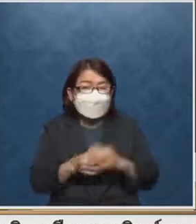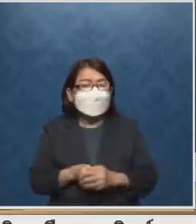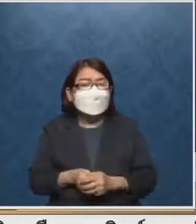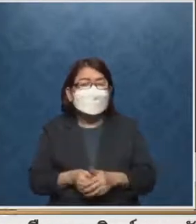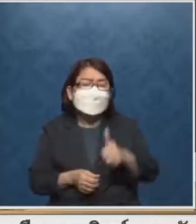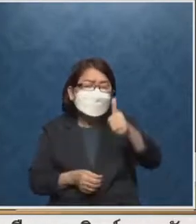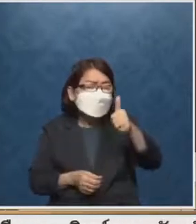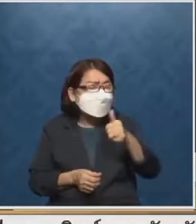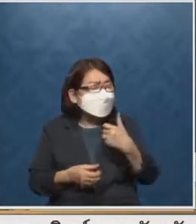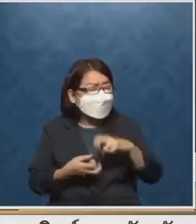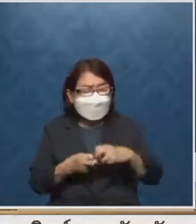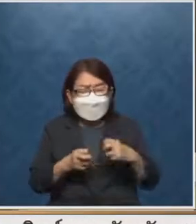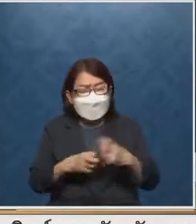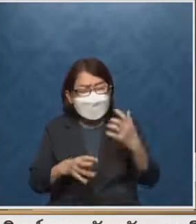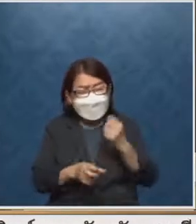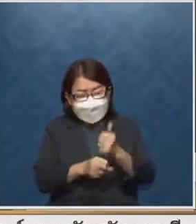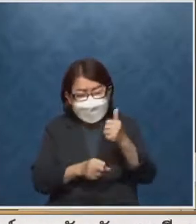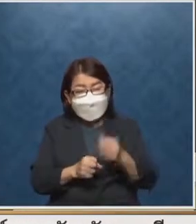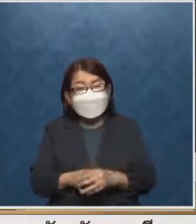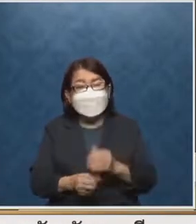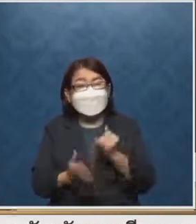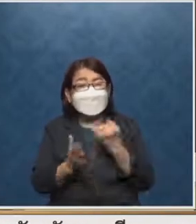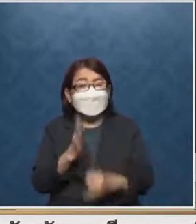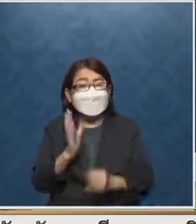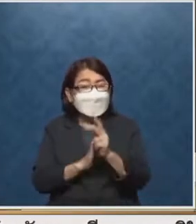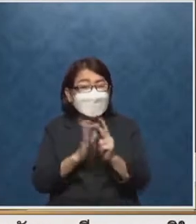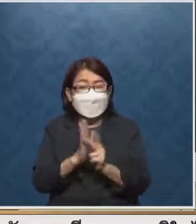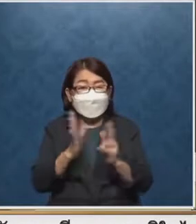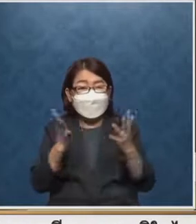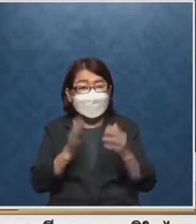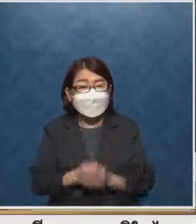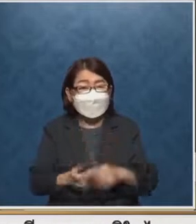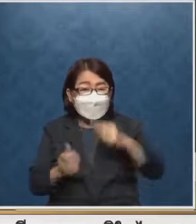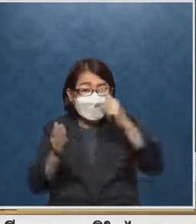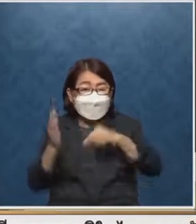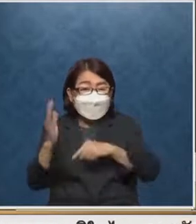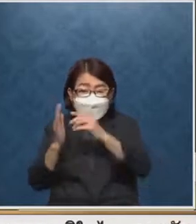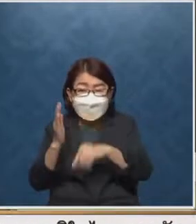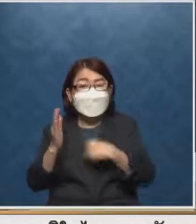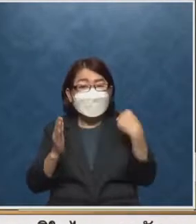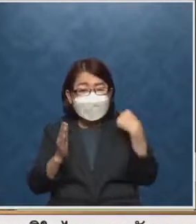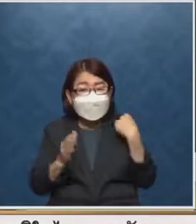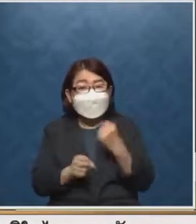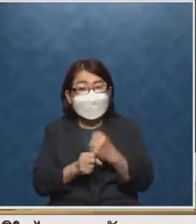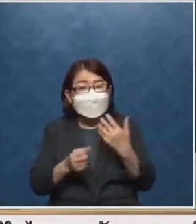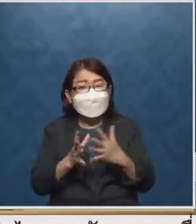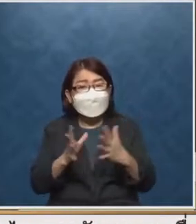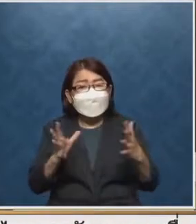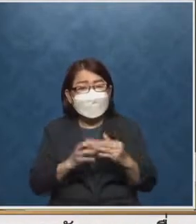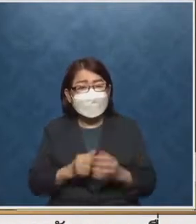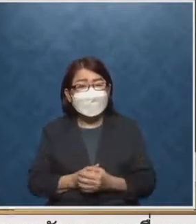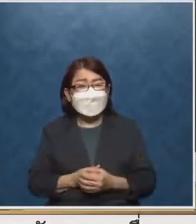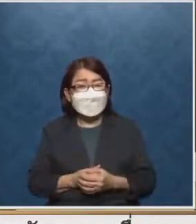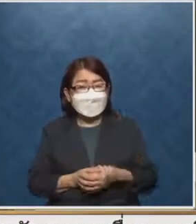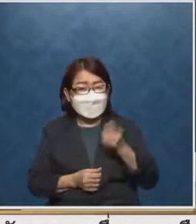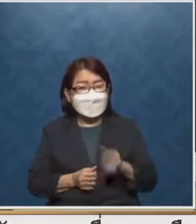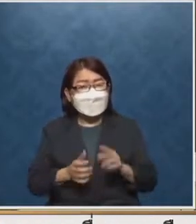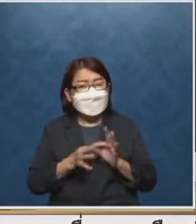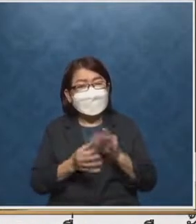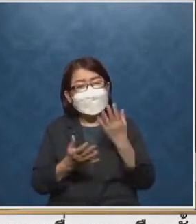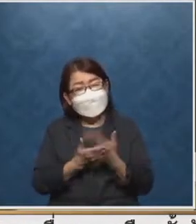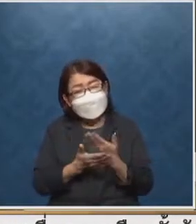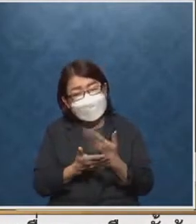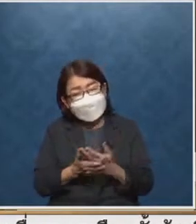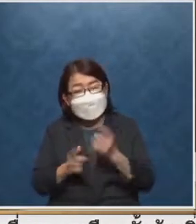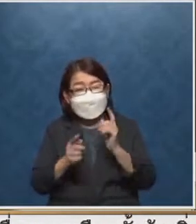นอะไรทำได้ทางนั้นแล้วเป็นสิ่งที่ถูกต้องตามกฎหมายเดี๋ยวนี้ในประเทศหลายประเทศถูกต้องตามกฎหมายแต่แน่นอนครับเรื่องของเงินทองคริปโต